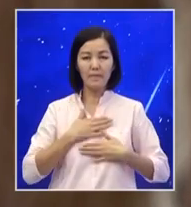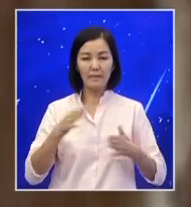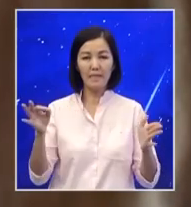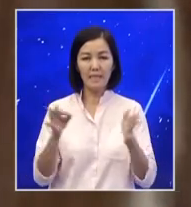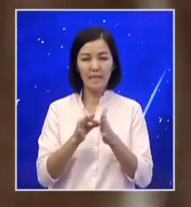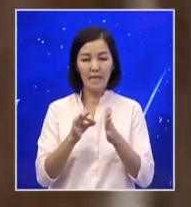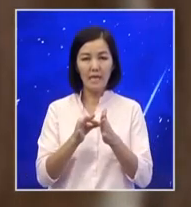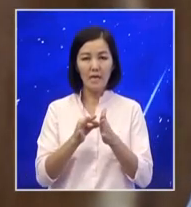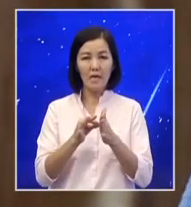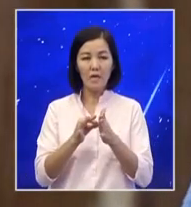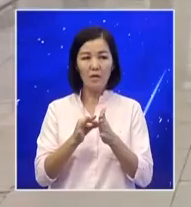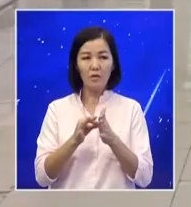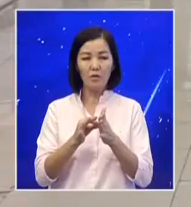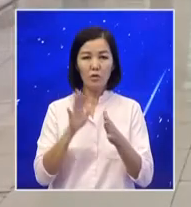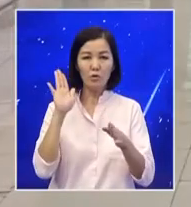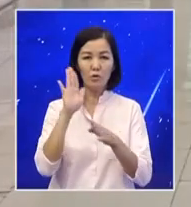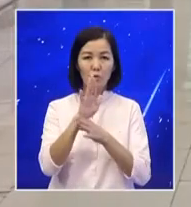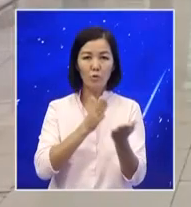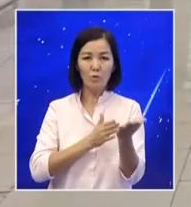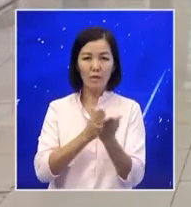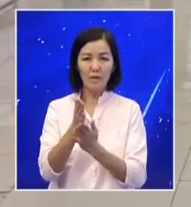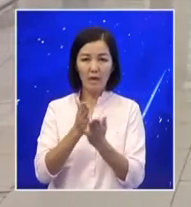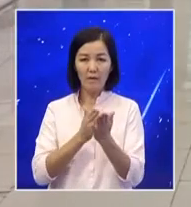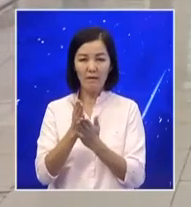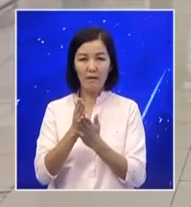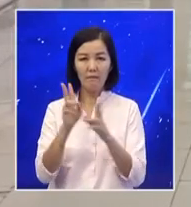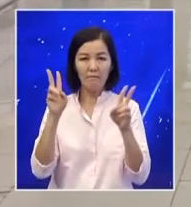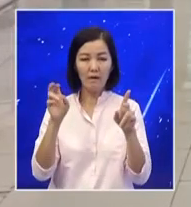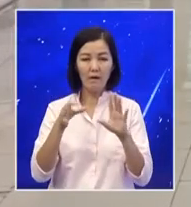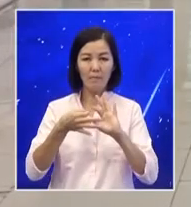сол жолдарды, сол жолдауда айтылған